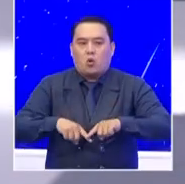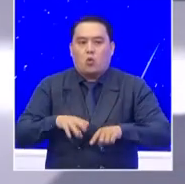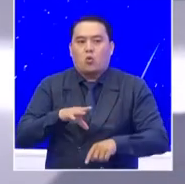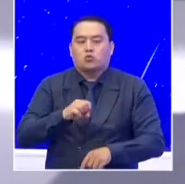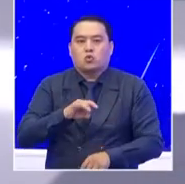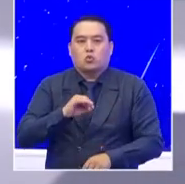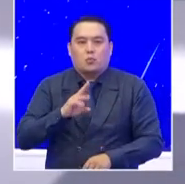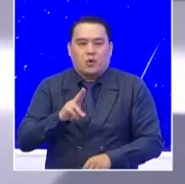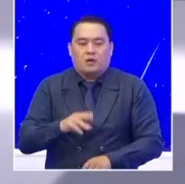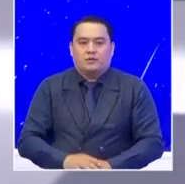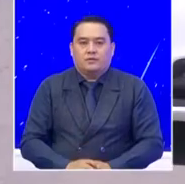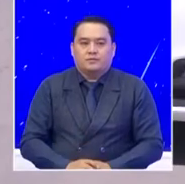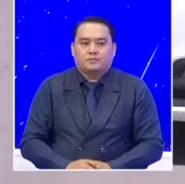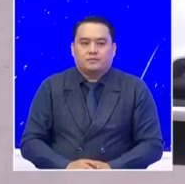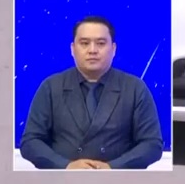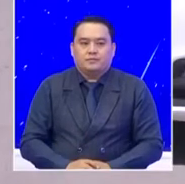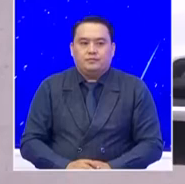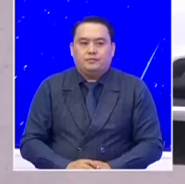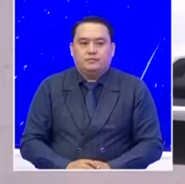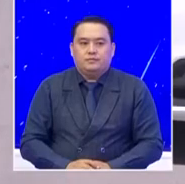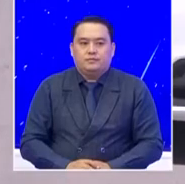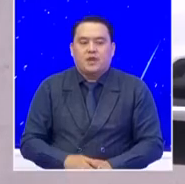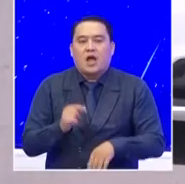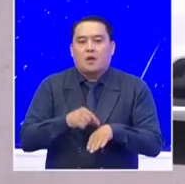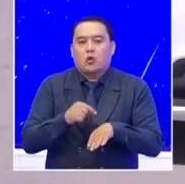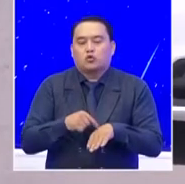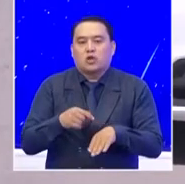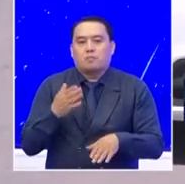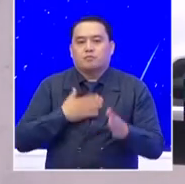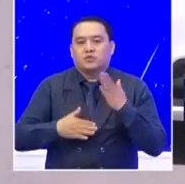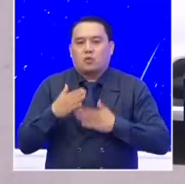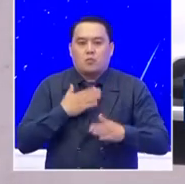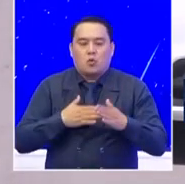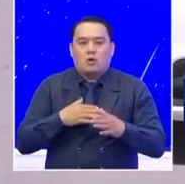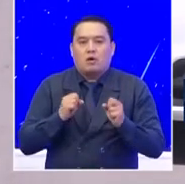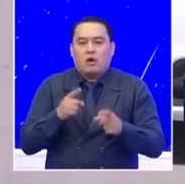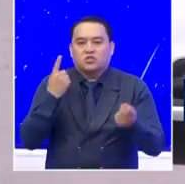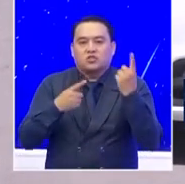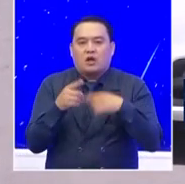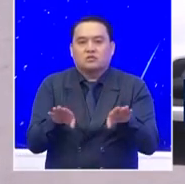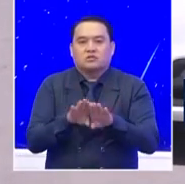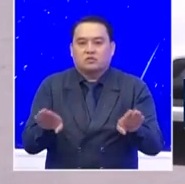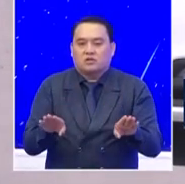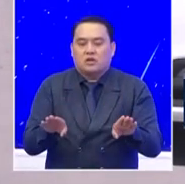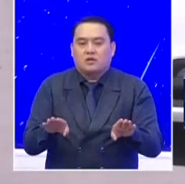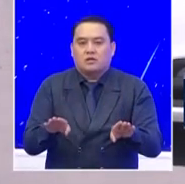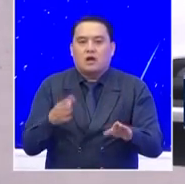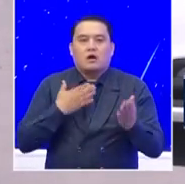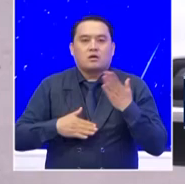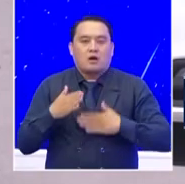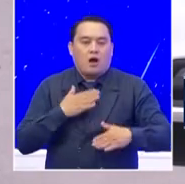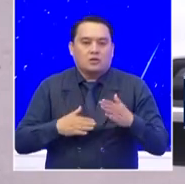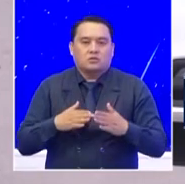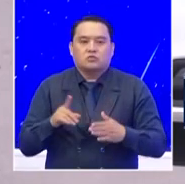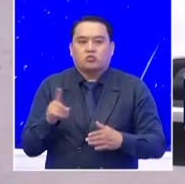«Кусто Групп» Еркин Татишев. Вы знаете, эмоции переполняют. Прям мы, это как в сказке. Для нас это очень такое радостное